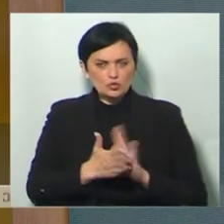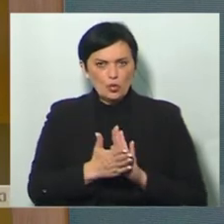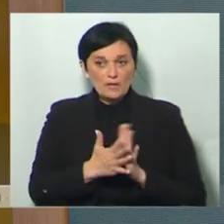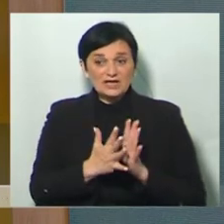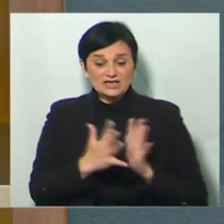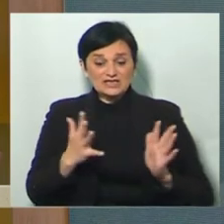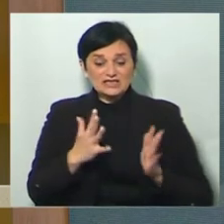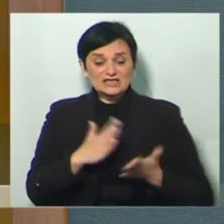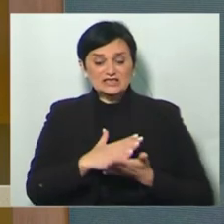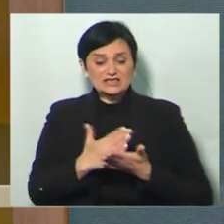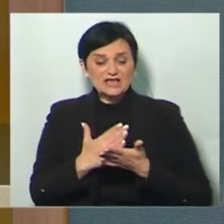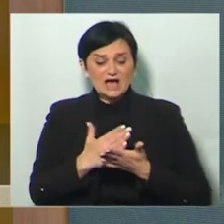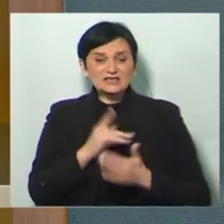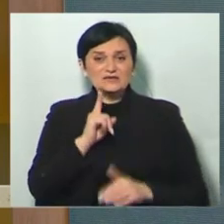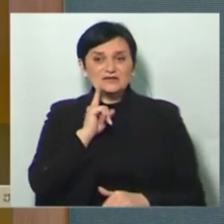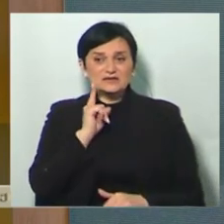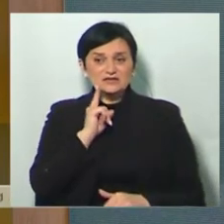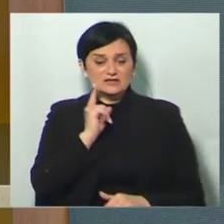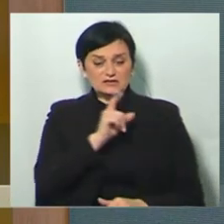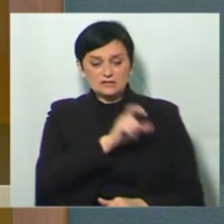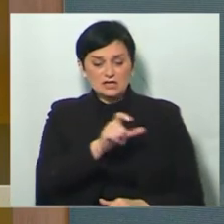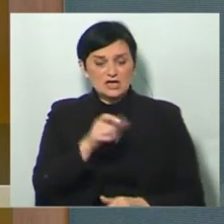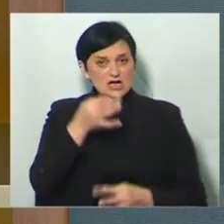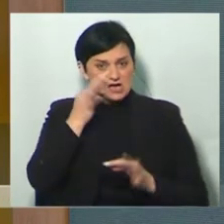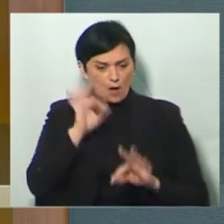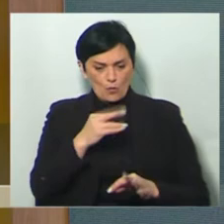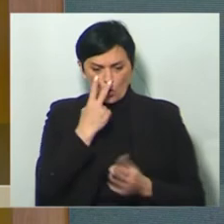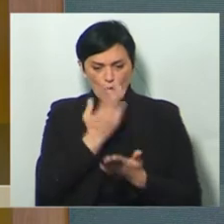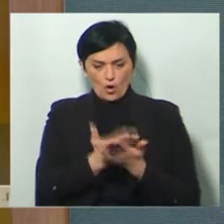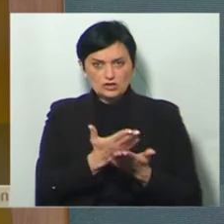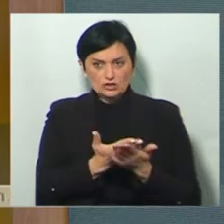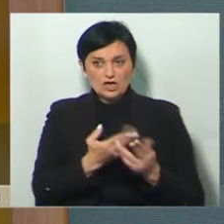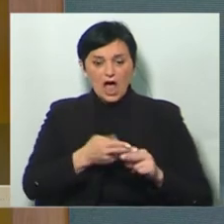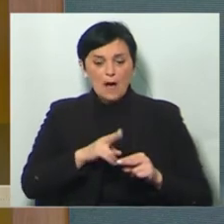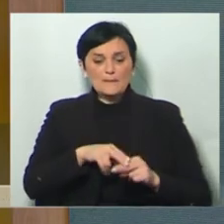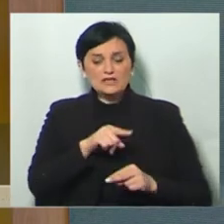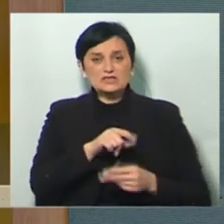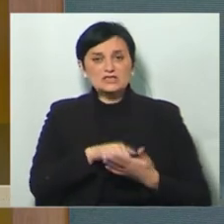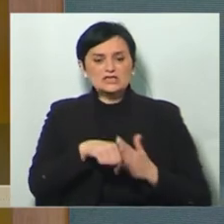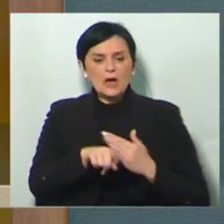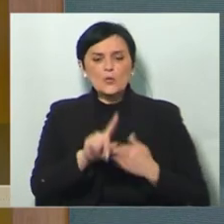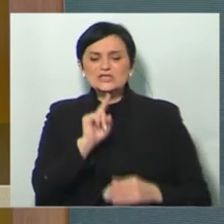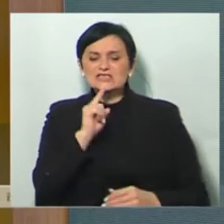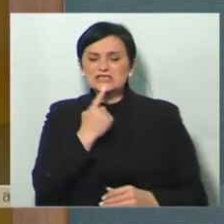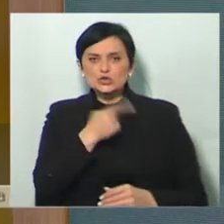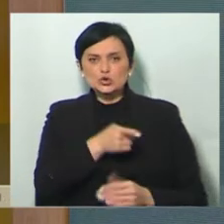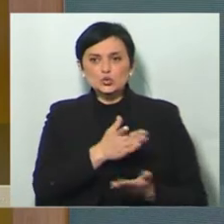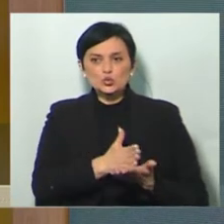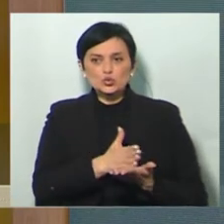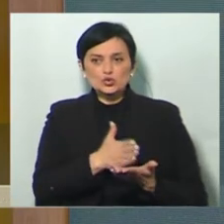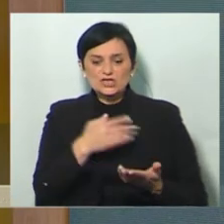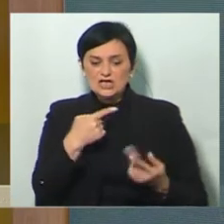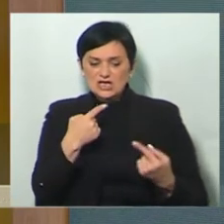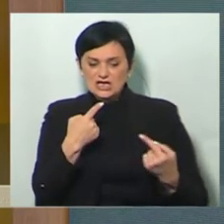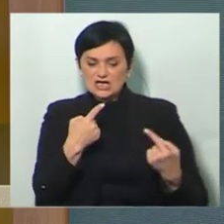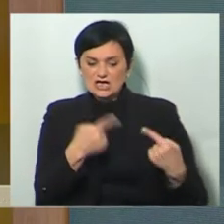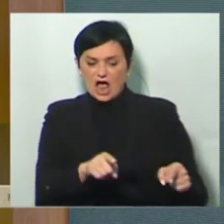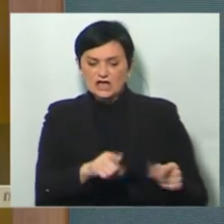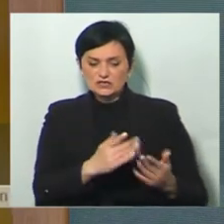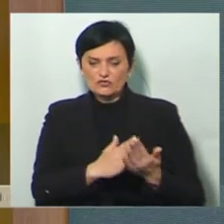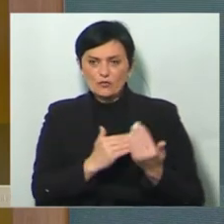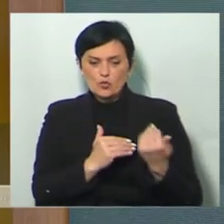დიდ ნაწილს, როგორც გამოცდილება აჩვენებს, სწორედ ამის გამო აქვს სირთულეები, რომ განსხვავებულია